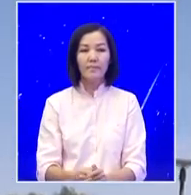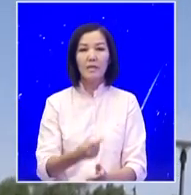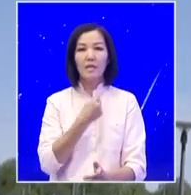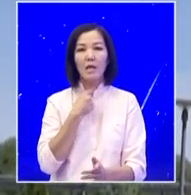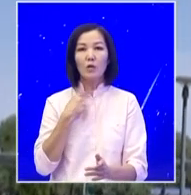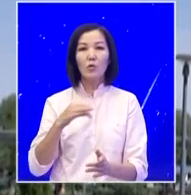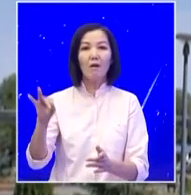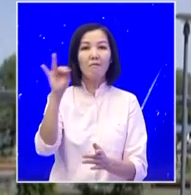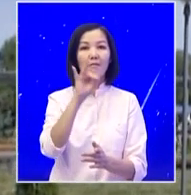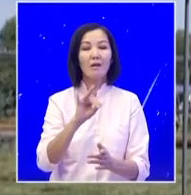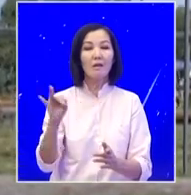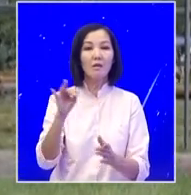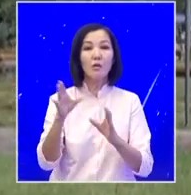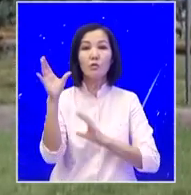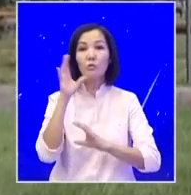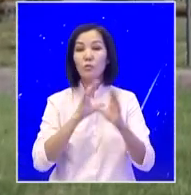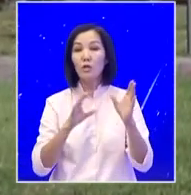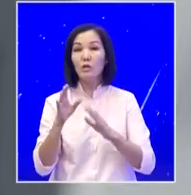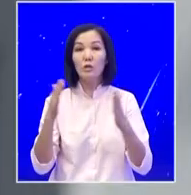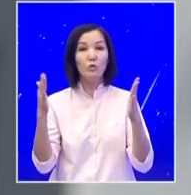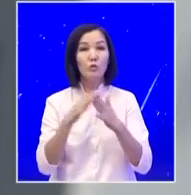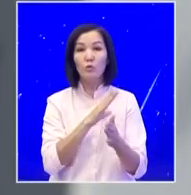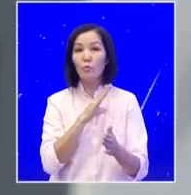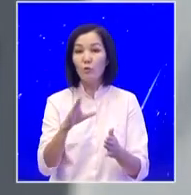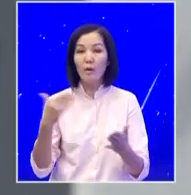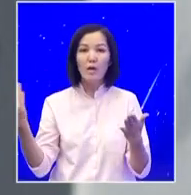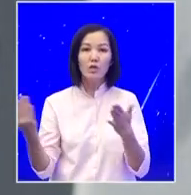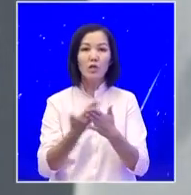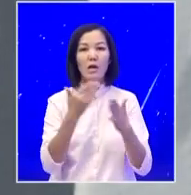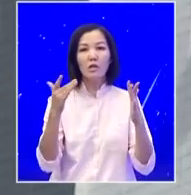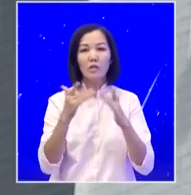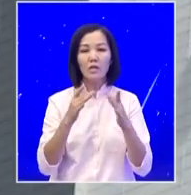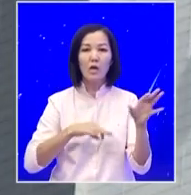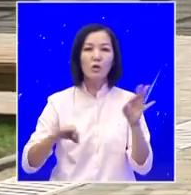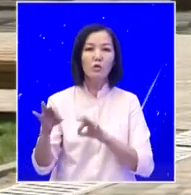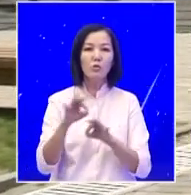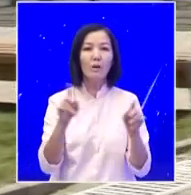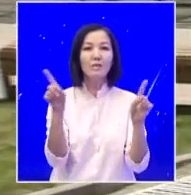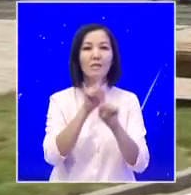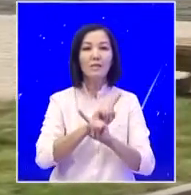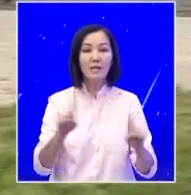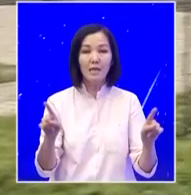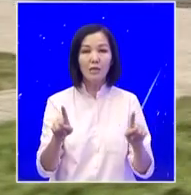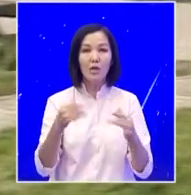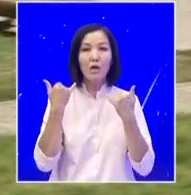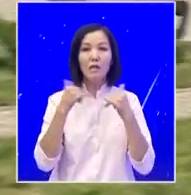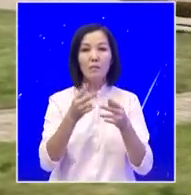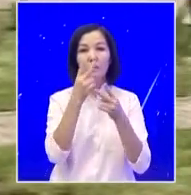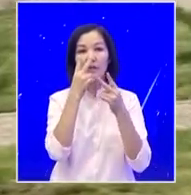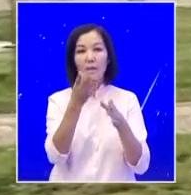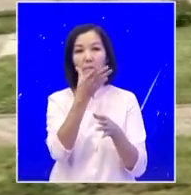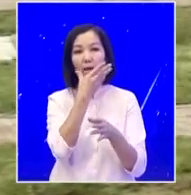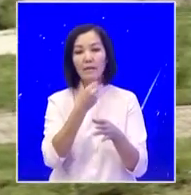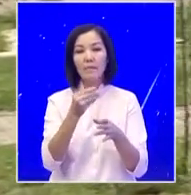Талдықорған тарихында мұндай студенттер үйінің ашылуы алғаш рет. Жаңа жатақхана, жаңа болғанда да жобасы айрықша, көп тамсанып көз сүйсінерліктей.